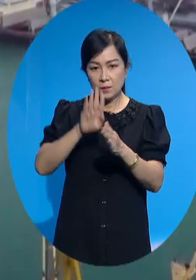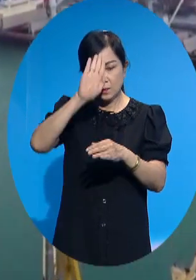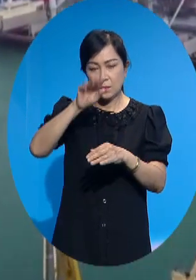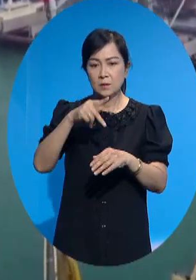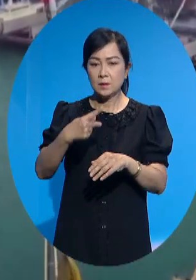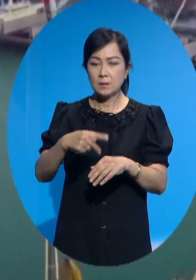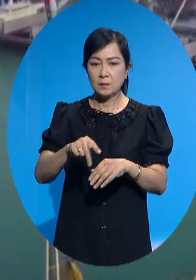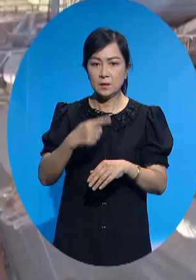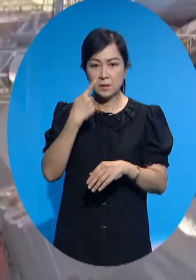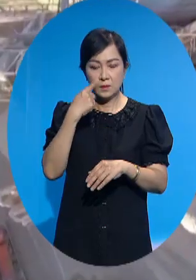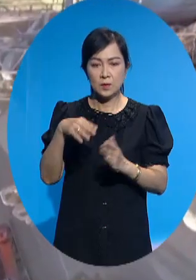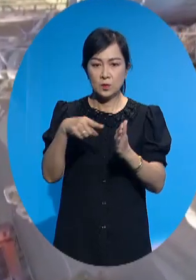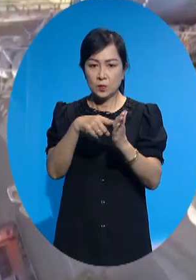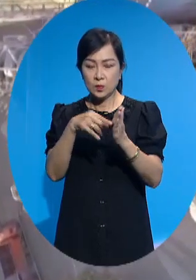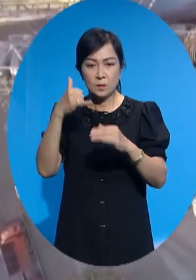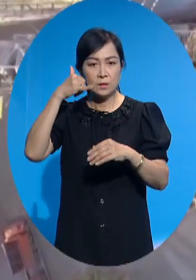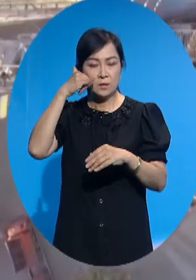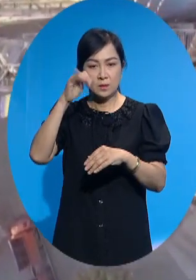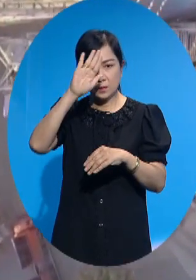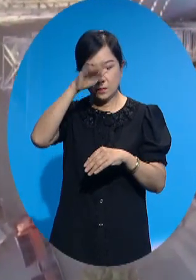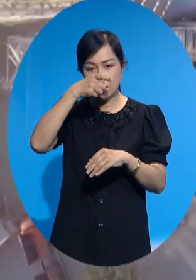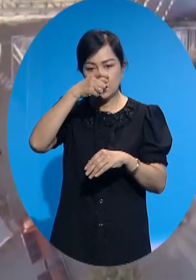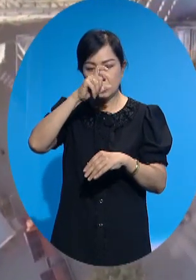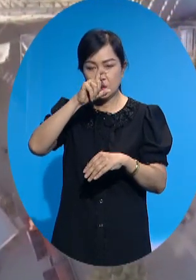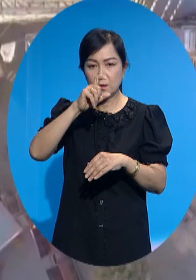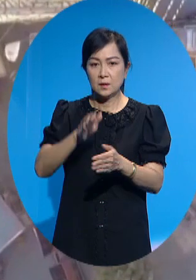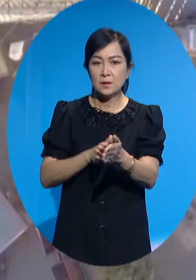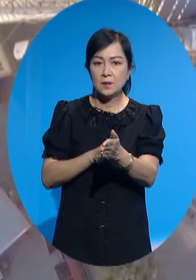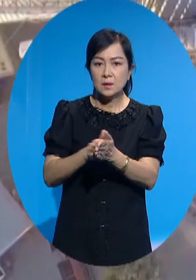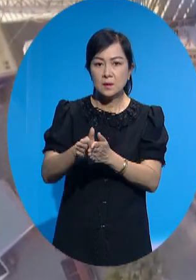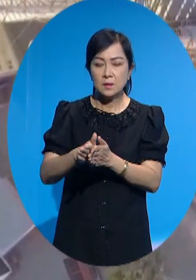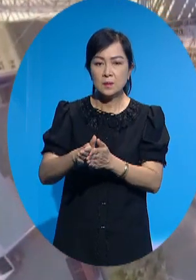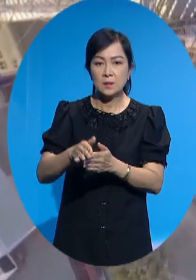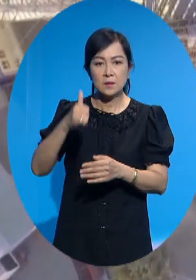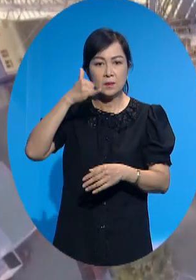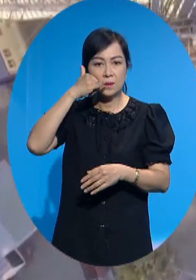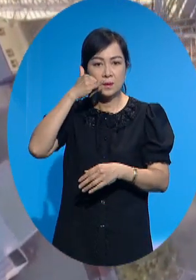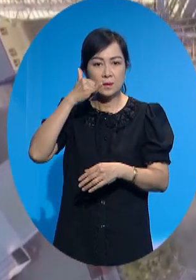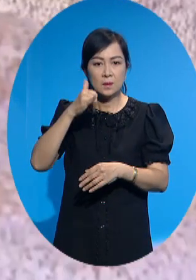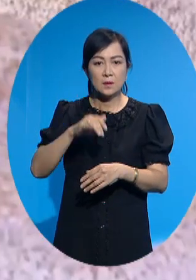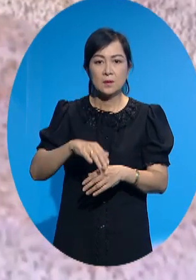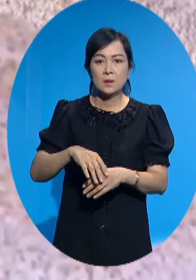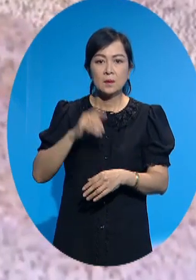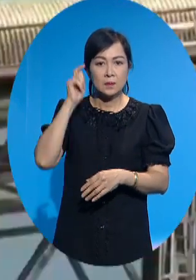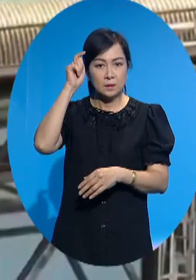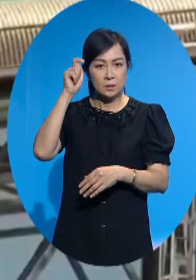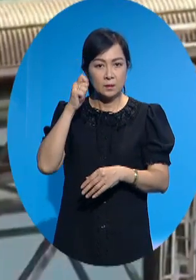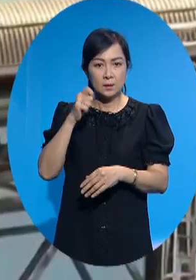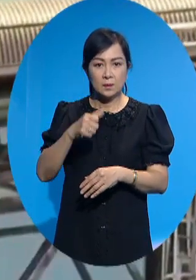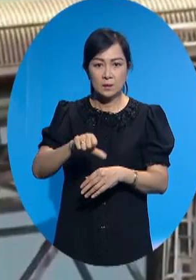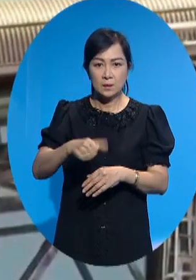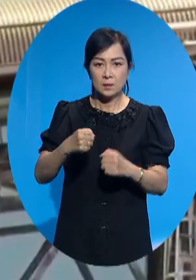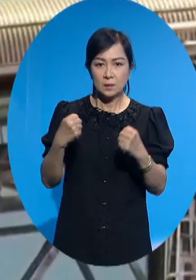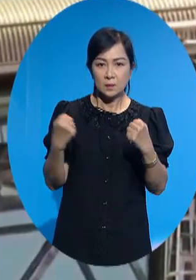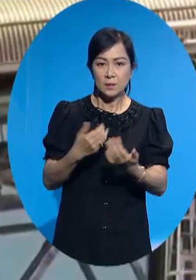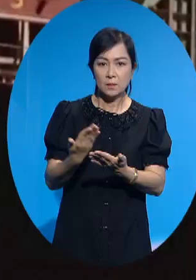thống Nam Phi đã xác nhận nội dung của cuộc điện Đàm với tổng thống Nga tiếp sau cuộc điện Đàm với Tổng thư ký Liên Hiệp Quốc và tổng thống Ukraina đây được